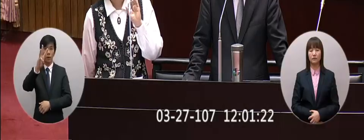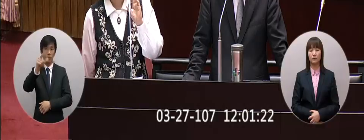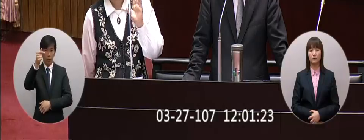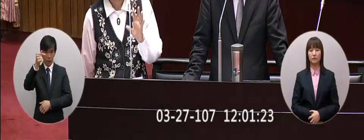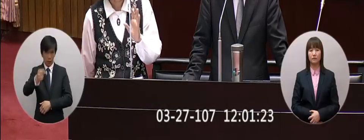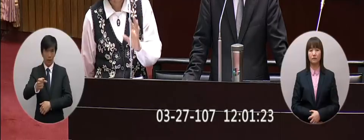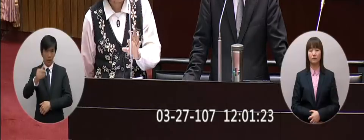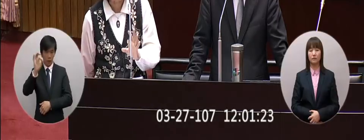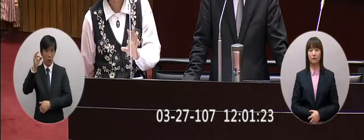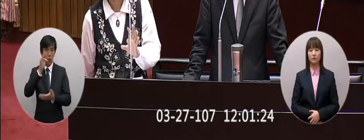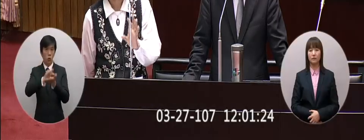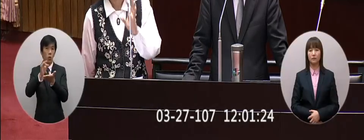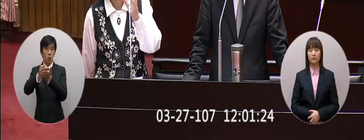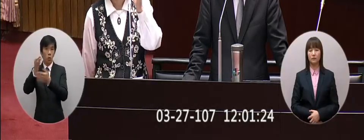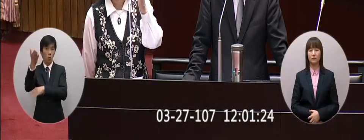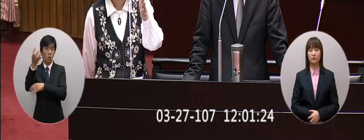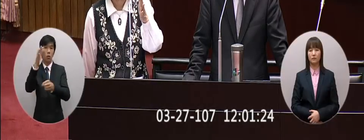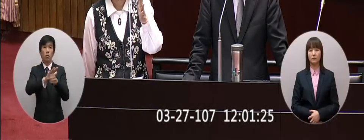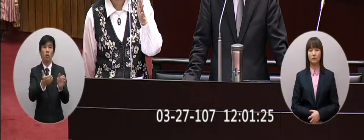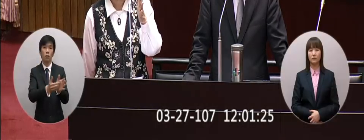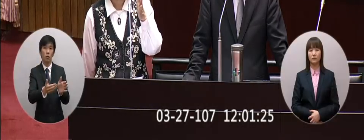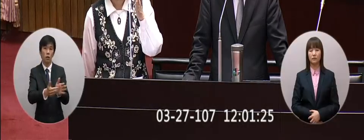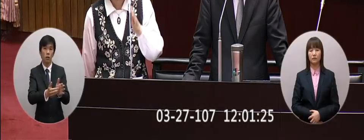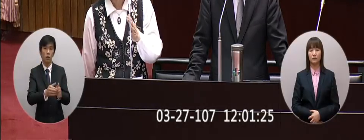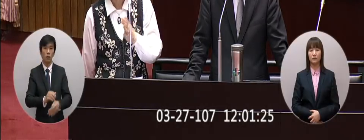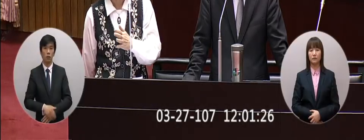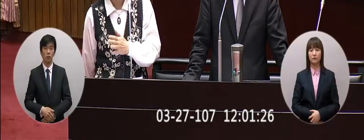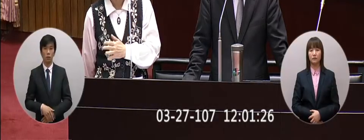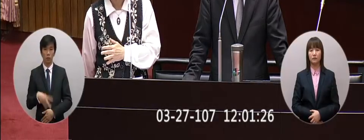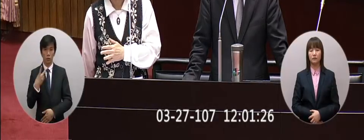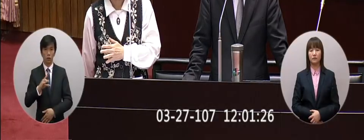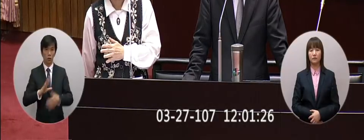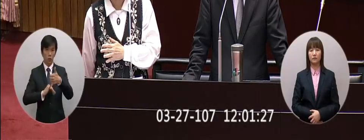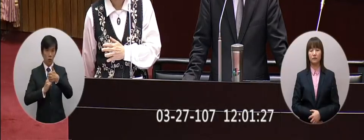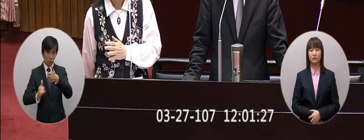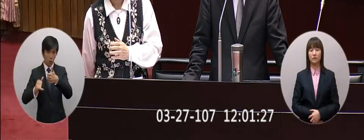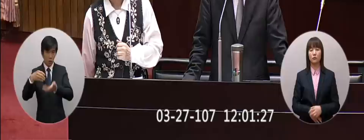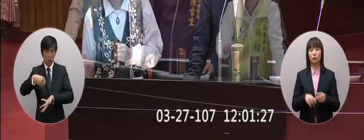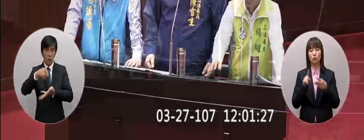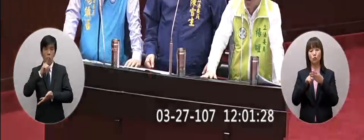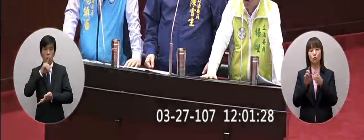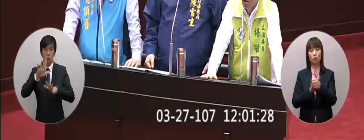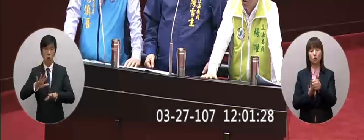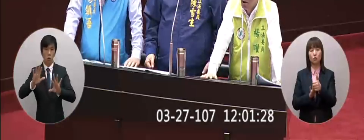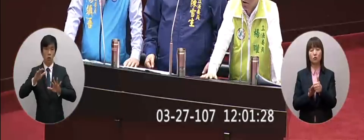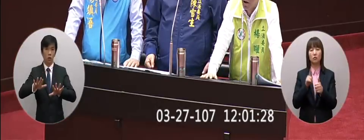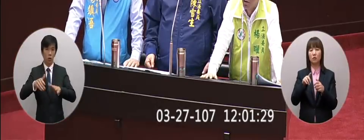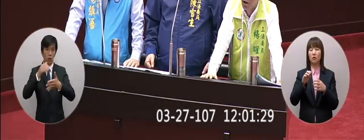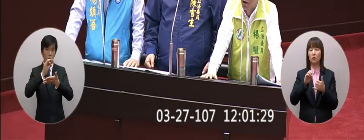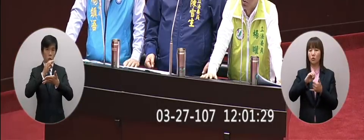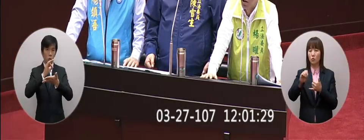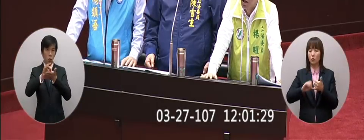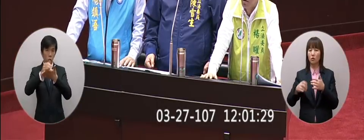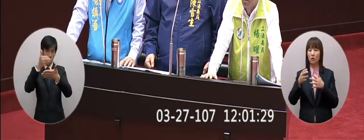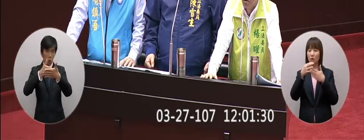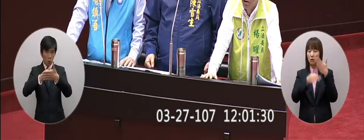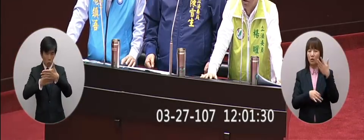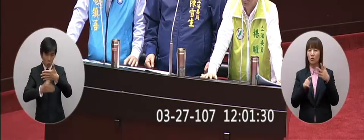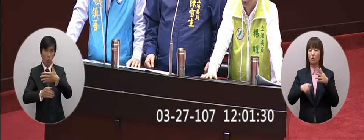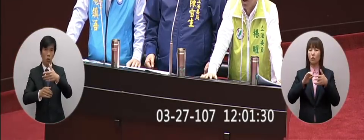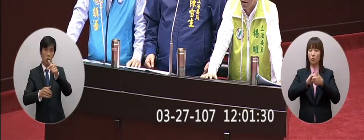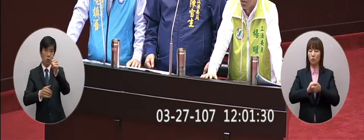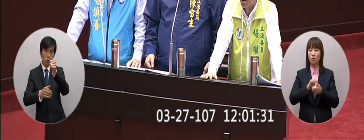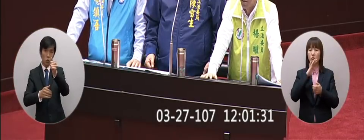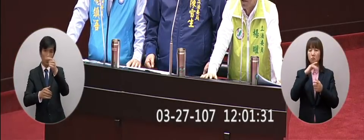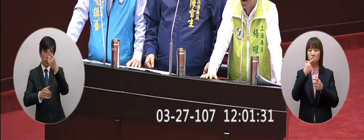费已经拨补完毕了，所以刚刚陈委员有提到，目前我们还有结余51万多。 离岛建设条例的规定